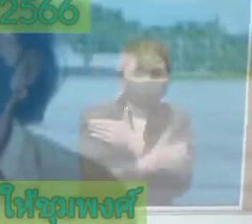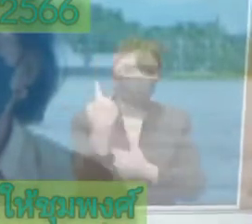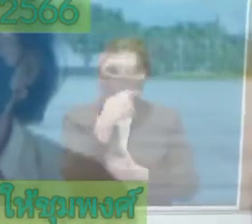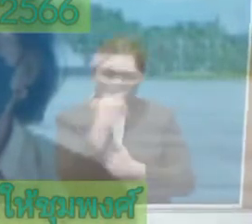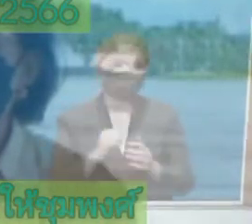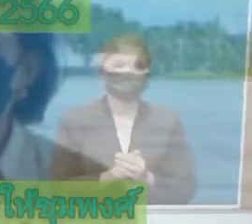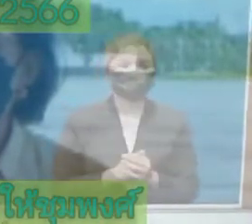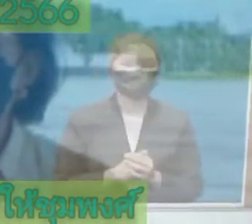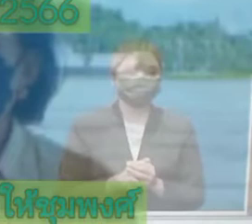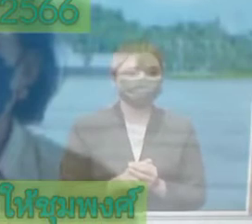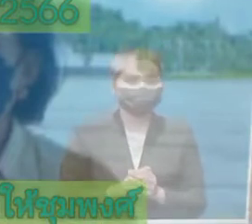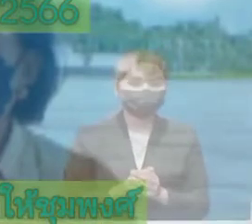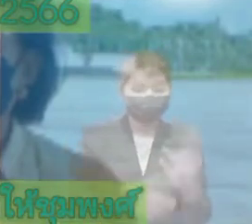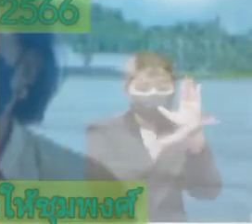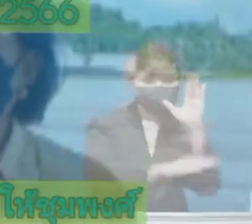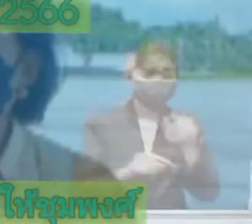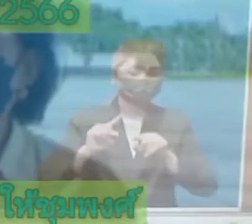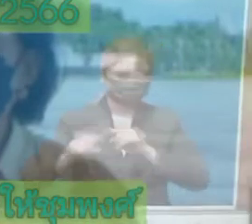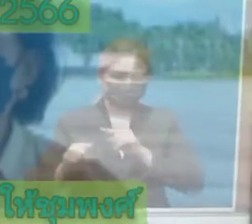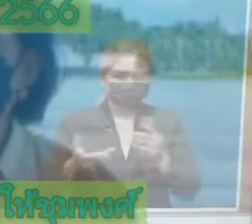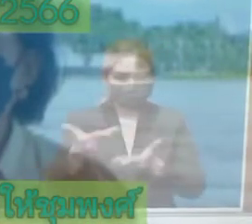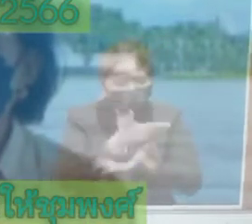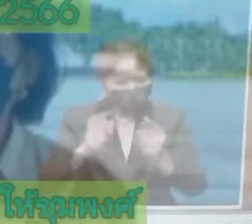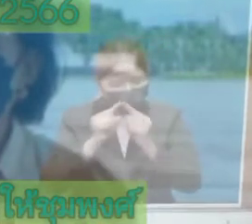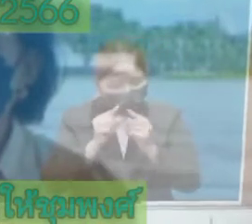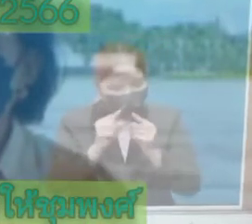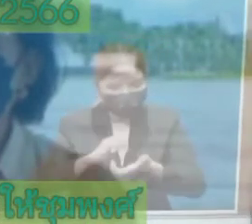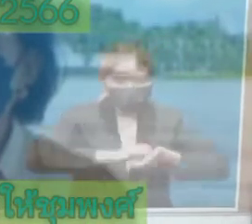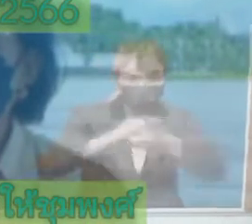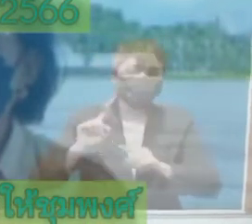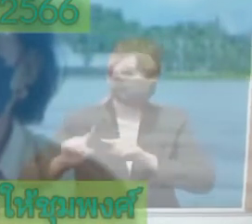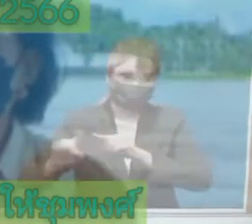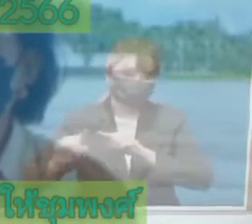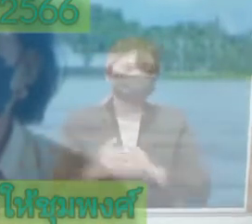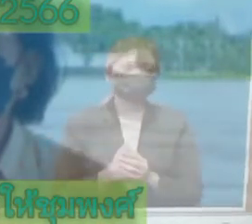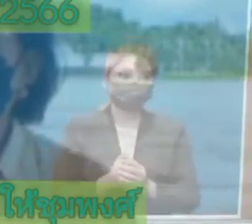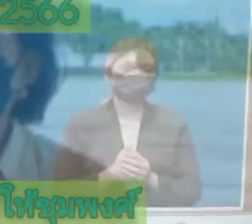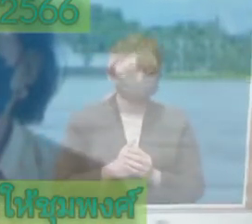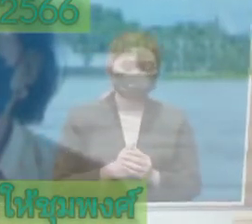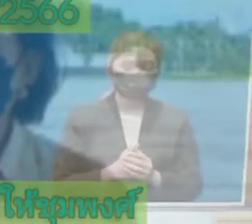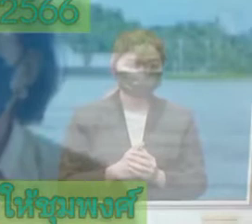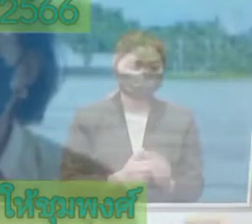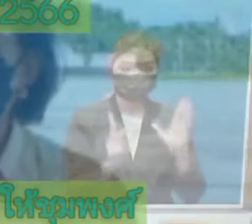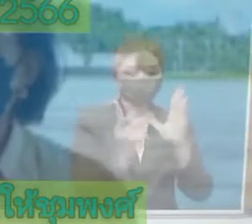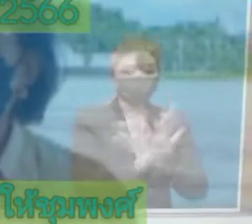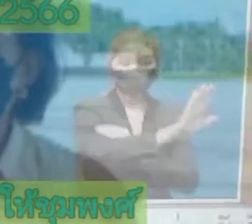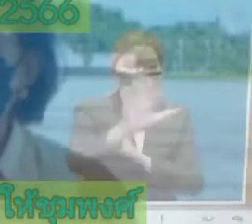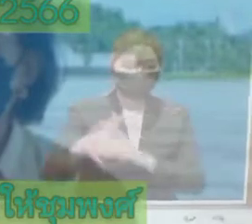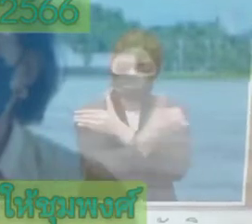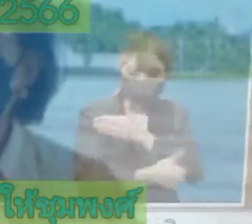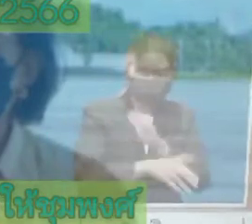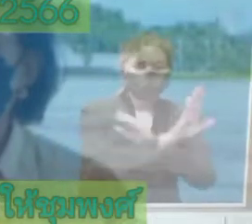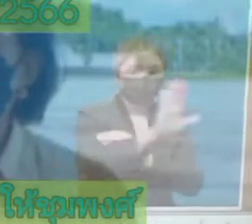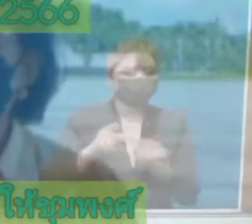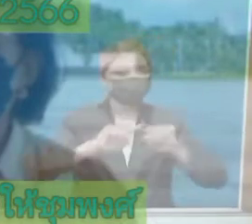คงไม่ใช่หรอกครับมีขั้นตอนอีกมากมายที่ต้องเจรจาต้องต่อรองและกติกาแต่ละประเทศก็ไม่เหมือนกันอีกนั่นคือความยากง่ายในการที่